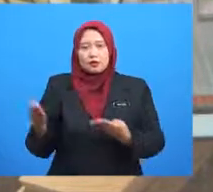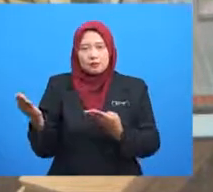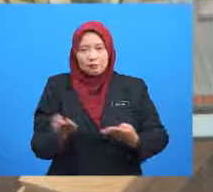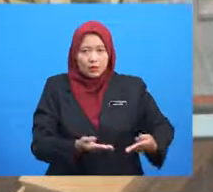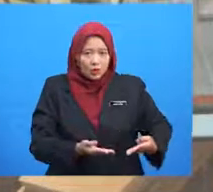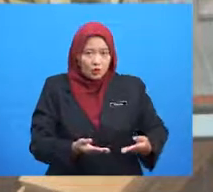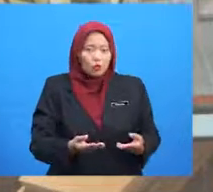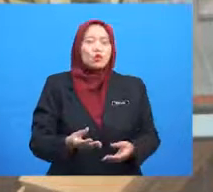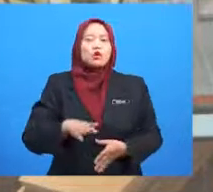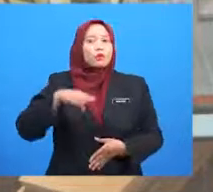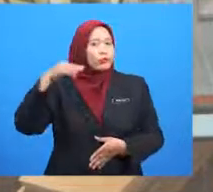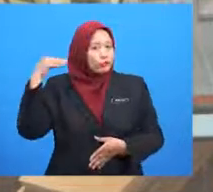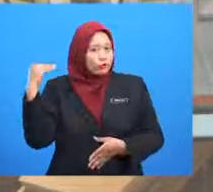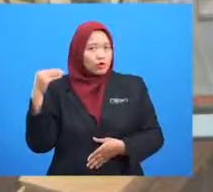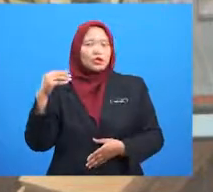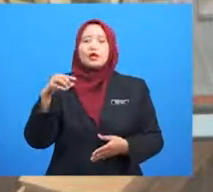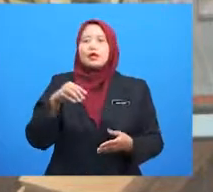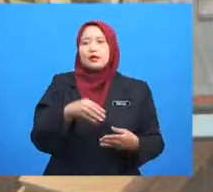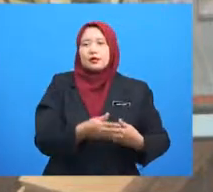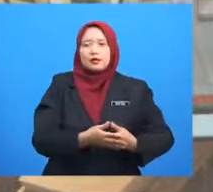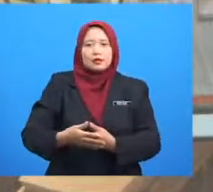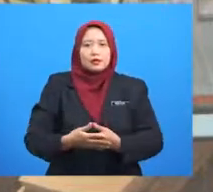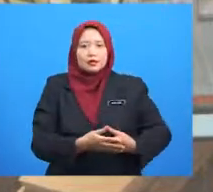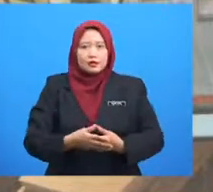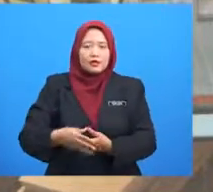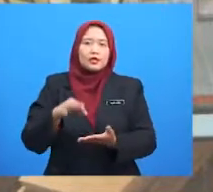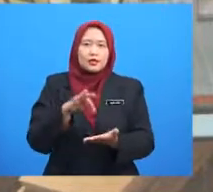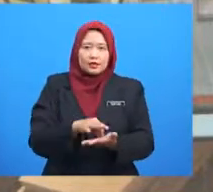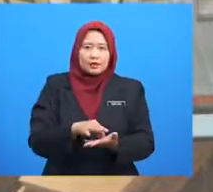ayam itu ke pangkuan ibu mereka.